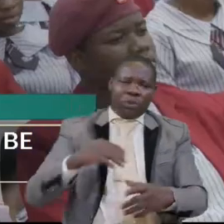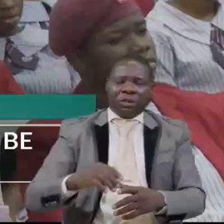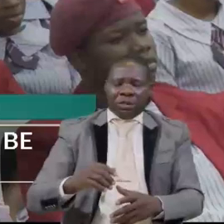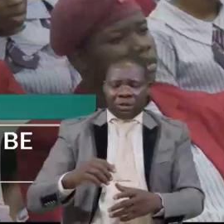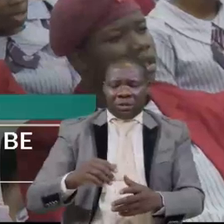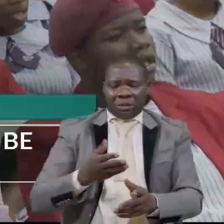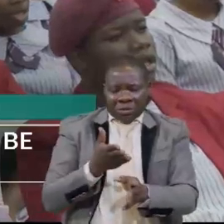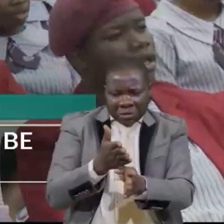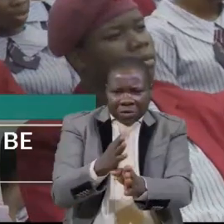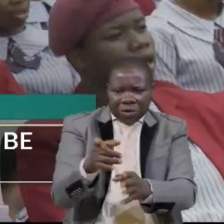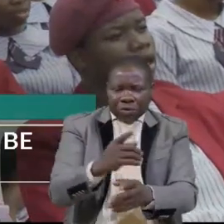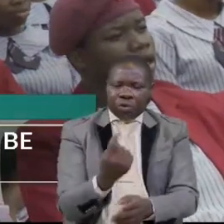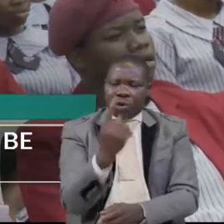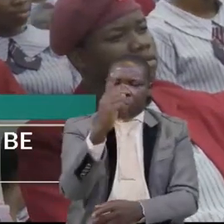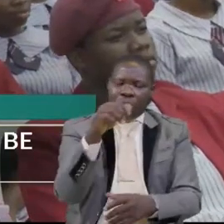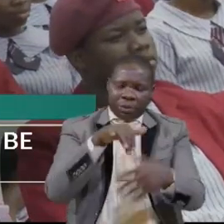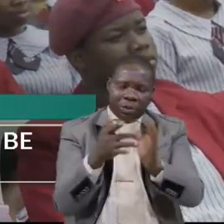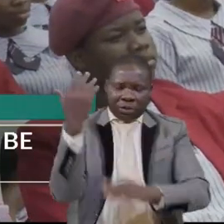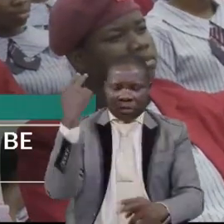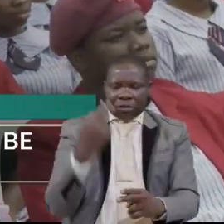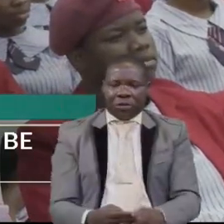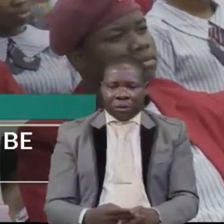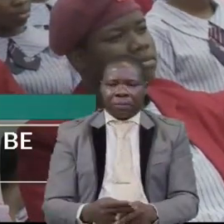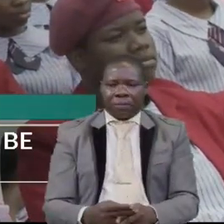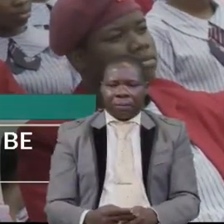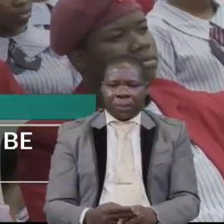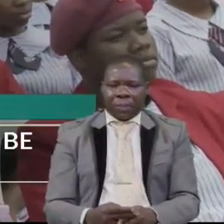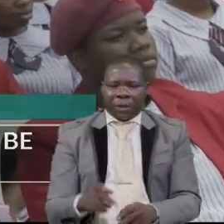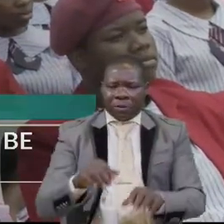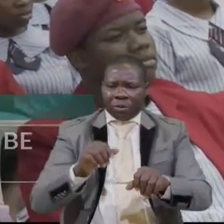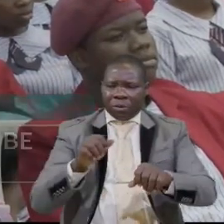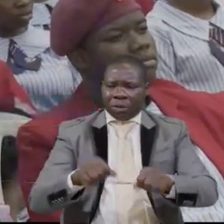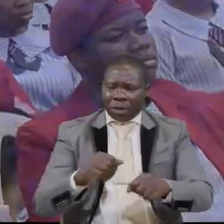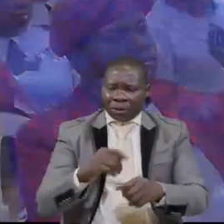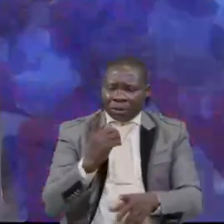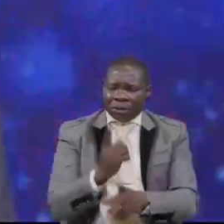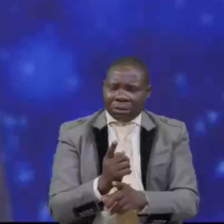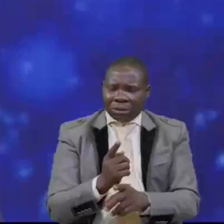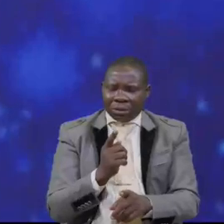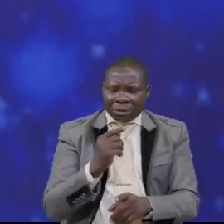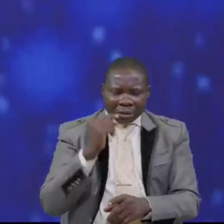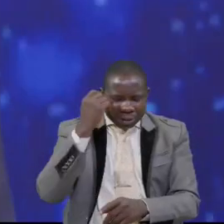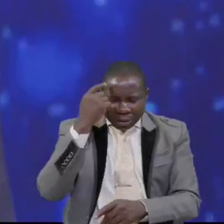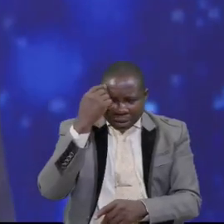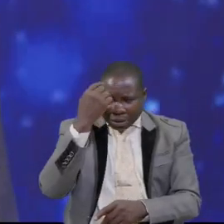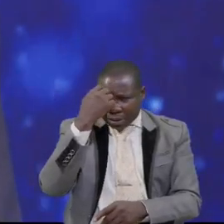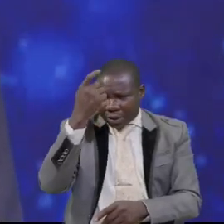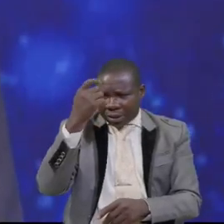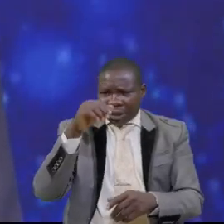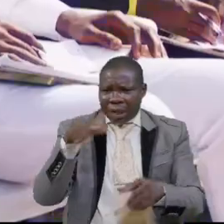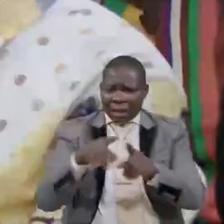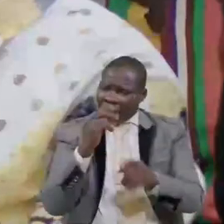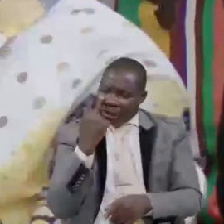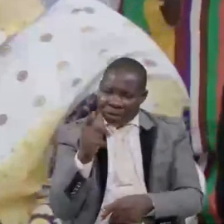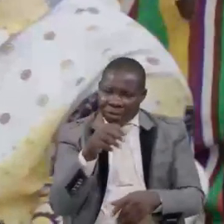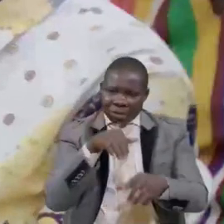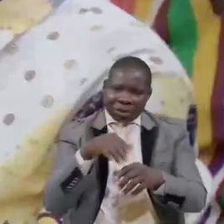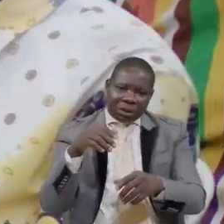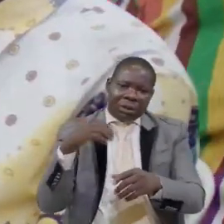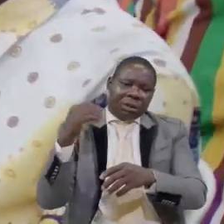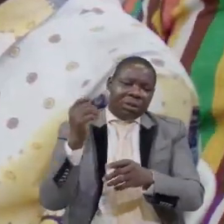le Seigneur va te lever j'imagine oh dans les jours à venir je vois un autre